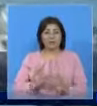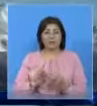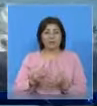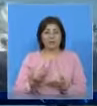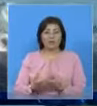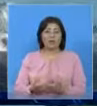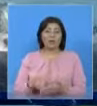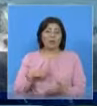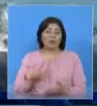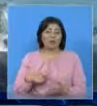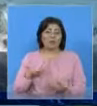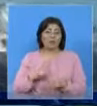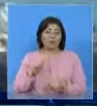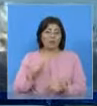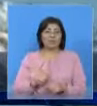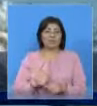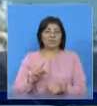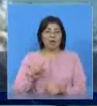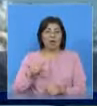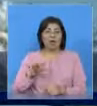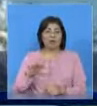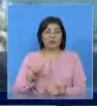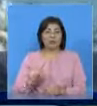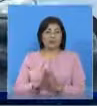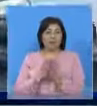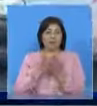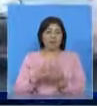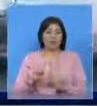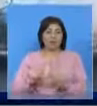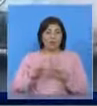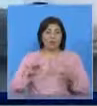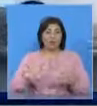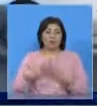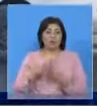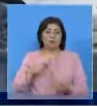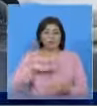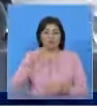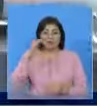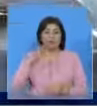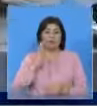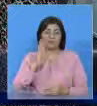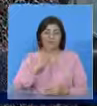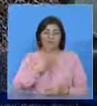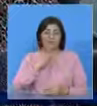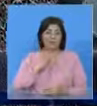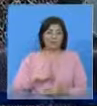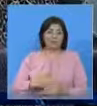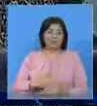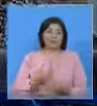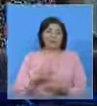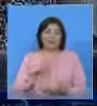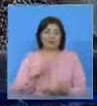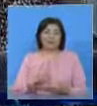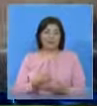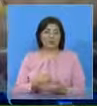доступные. А что касается азбуки, то ее нам выдадут в школе. Однако многих родителей цены на товары не устраивают. Одни